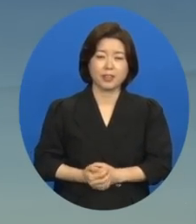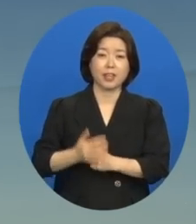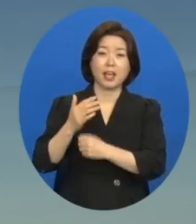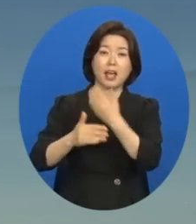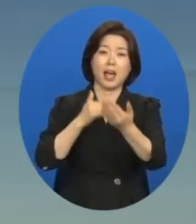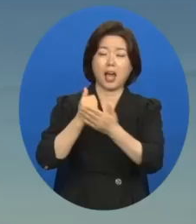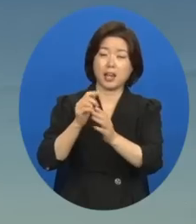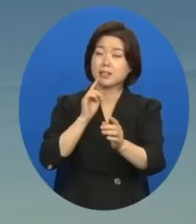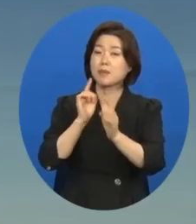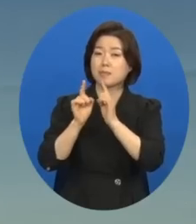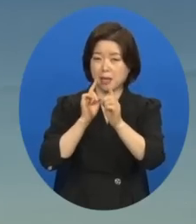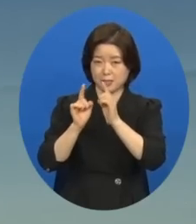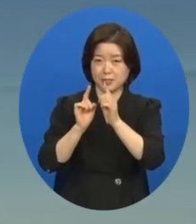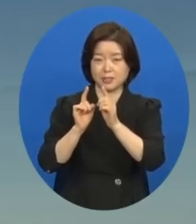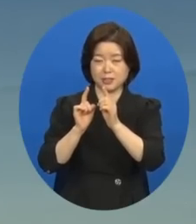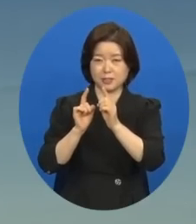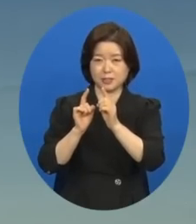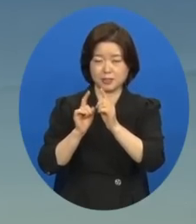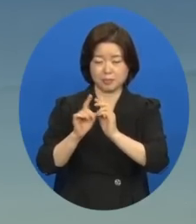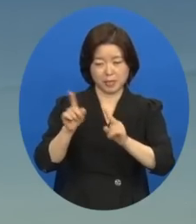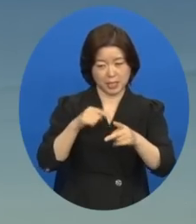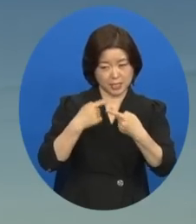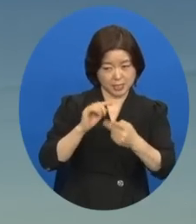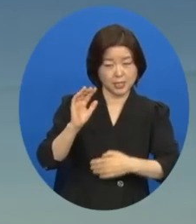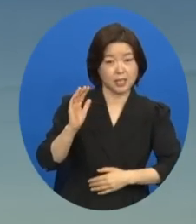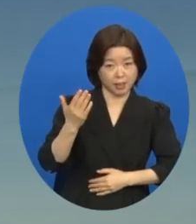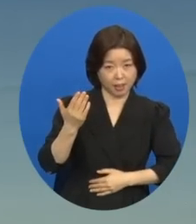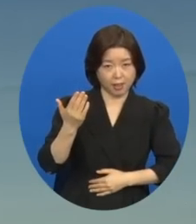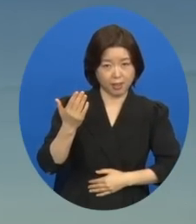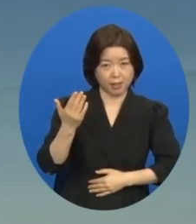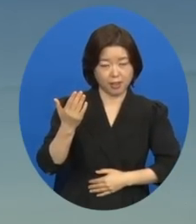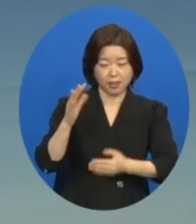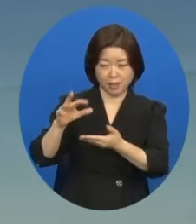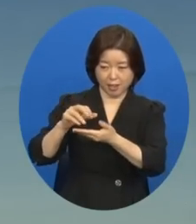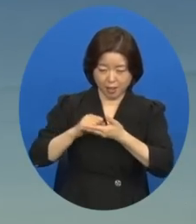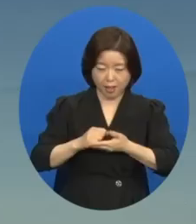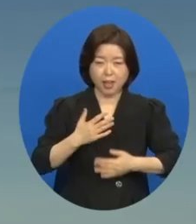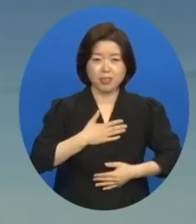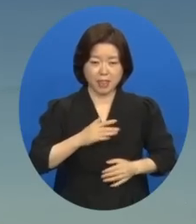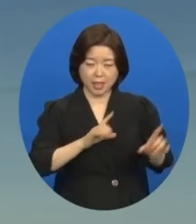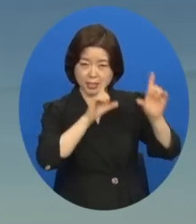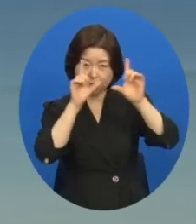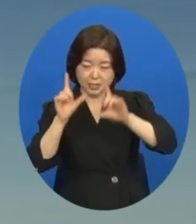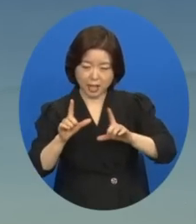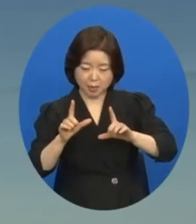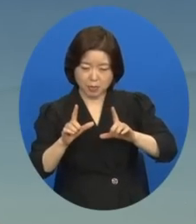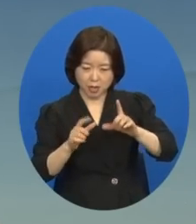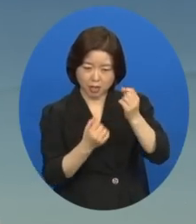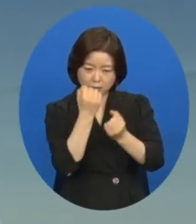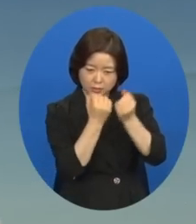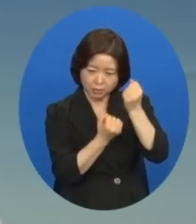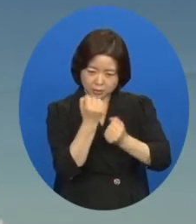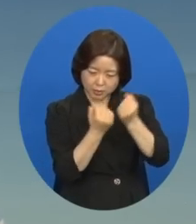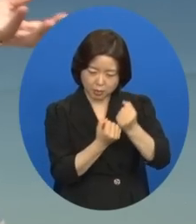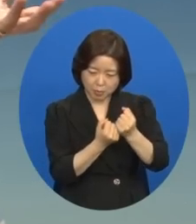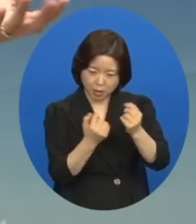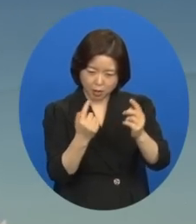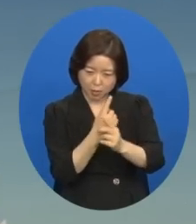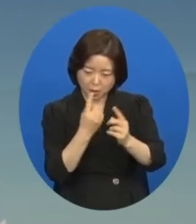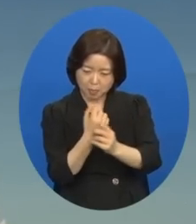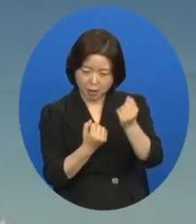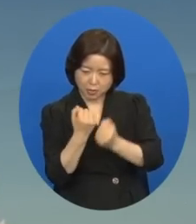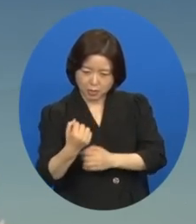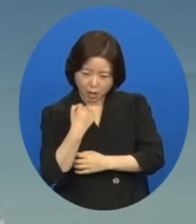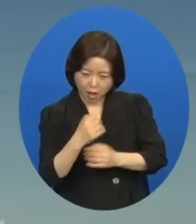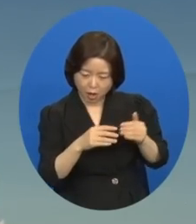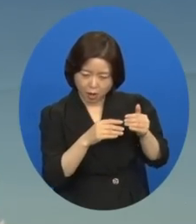하나님의 말씀이 이해되어져서 여러분의 삶을 설명해가고